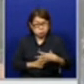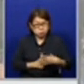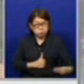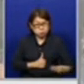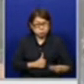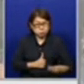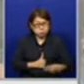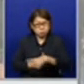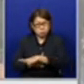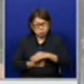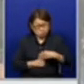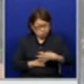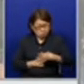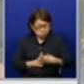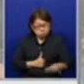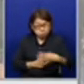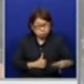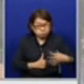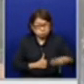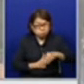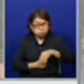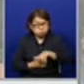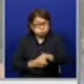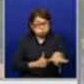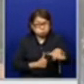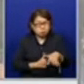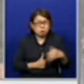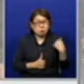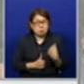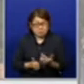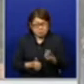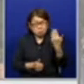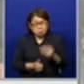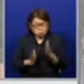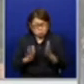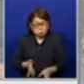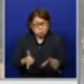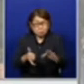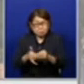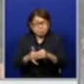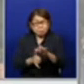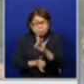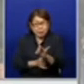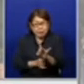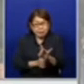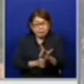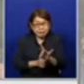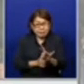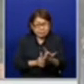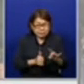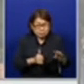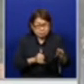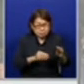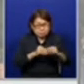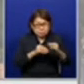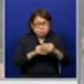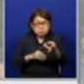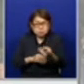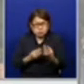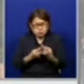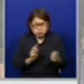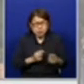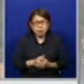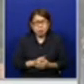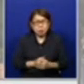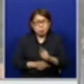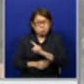ากขณะนั้นมีผู้ติดเชื้อแค่8รายแล้วก็เพิ่มไปไม่มากแต่6มีนานั้นเกิดจากที่ส